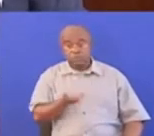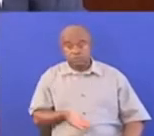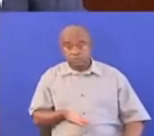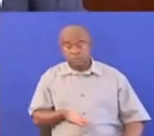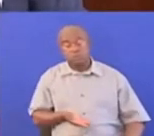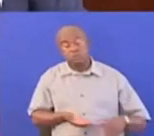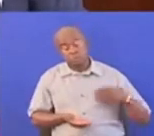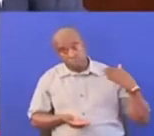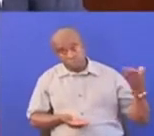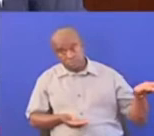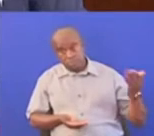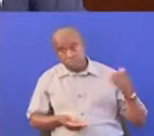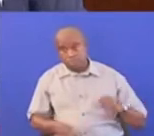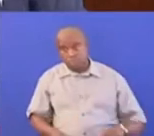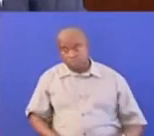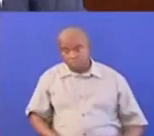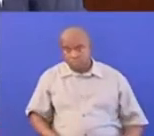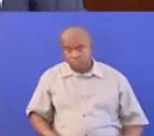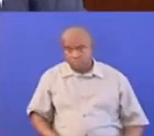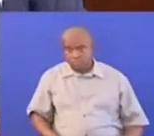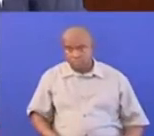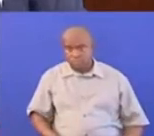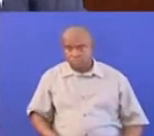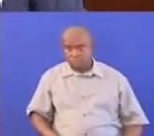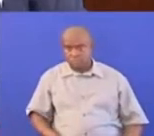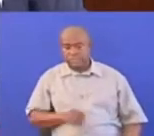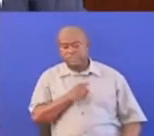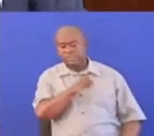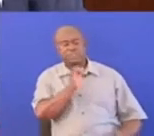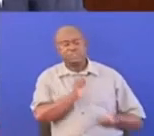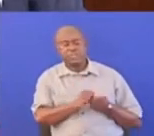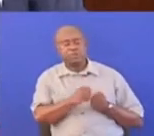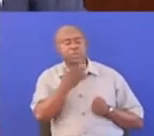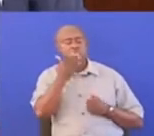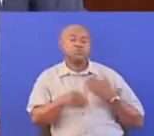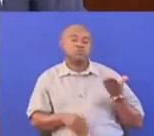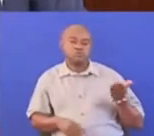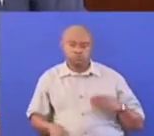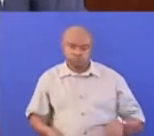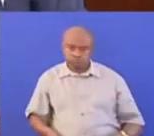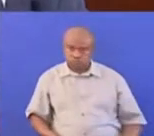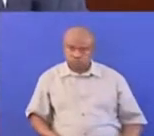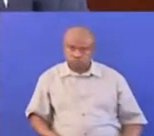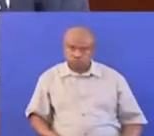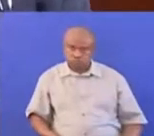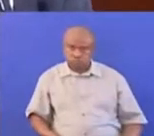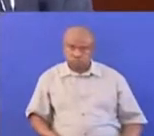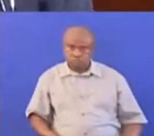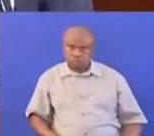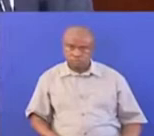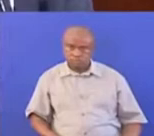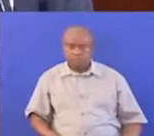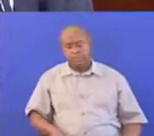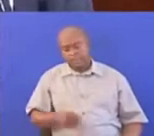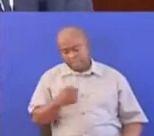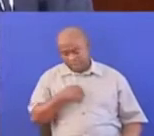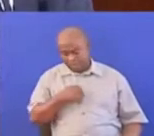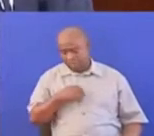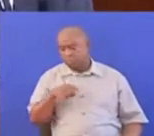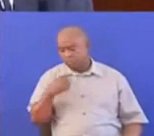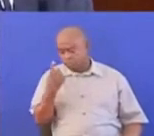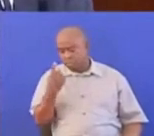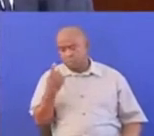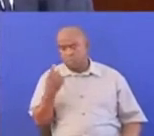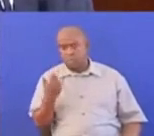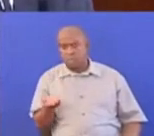Mohamed Mchengelwa kwa jambo hili. Jambo hili ni muhimu sana. Mheshimiwa Spika, na mimi nianze